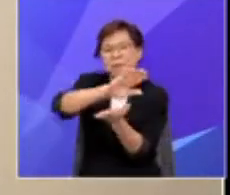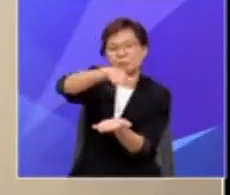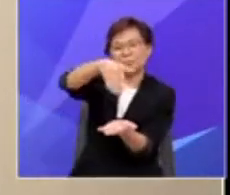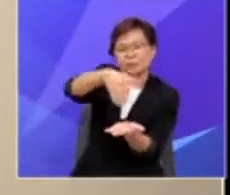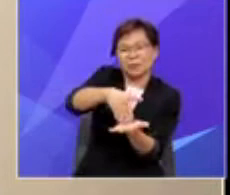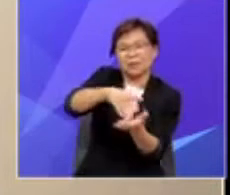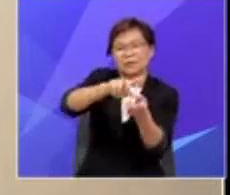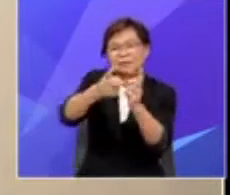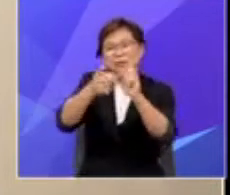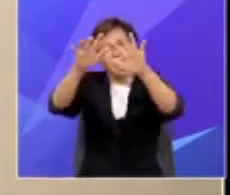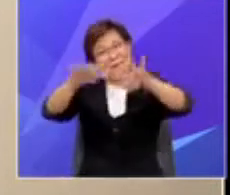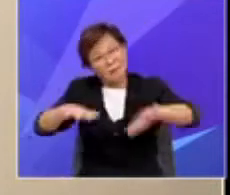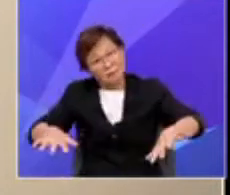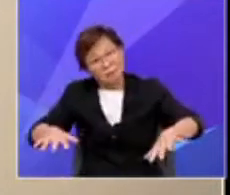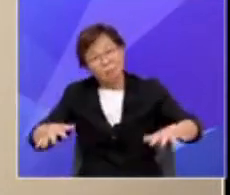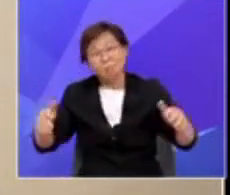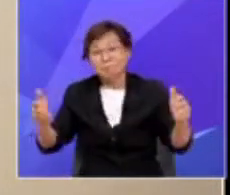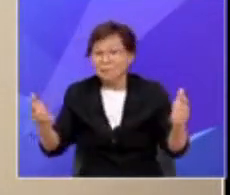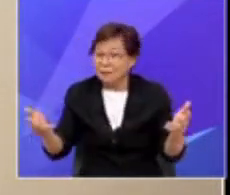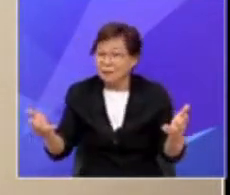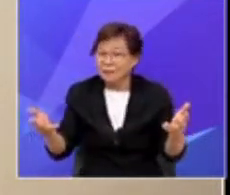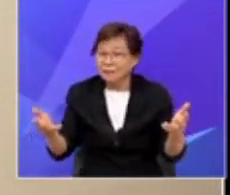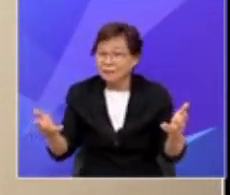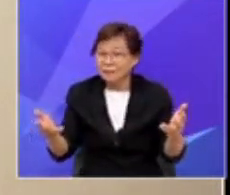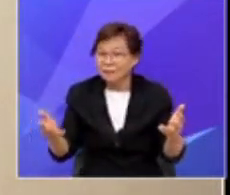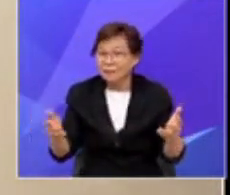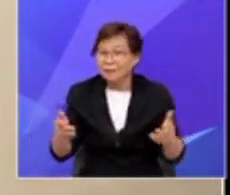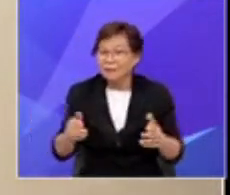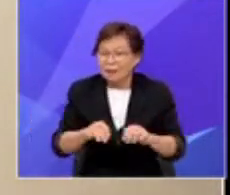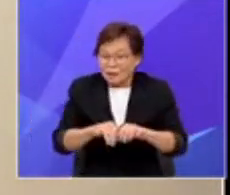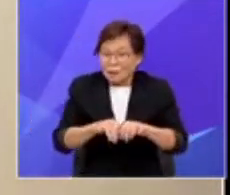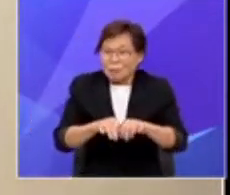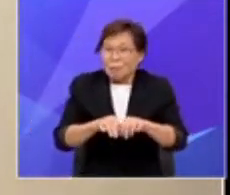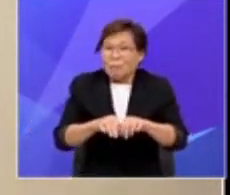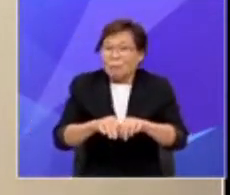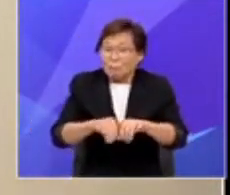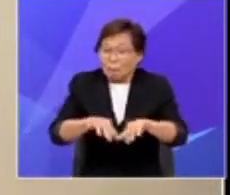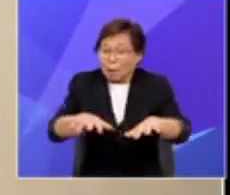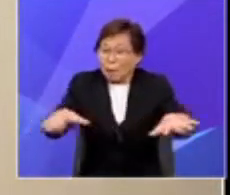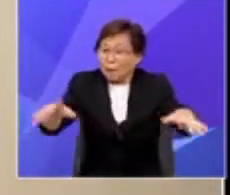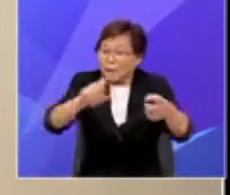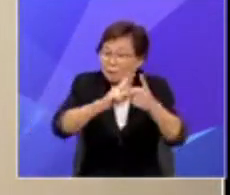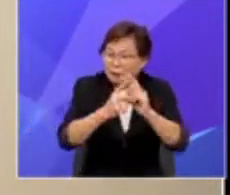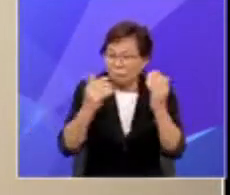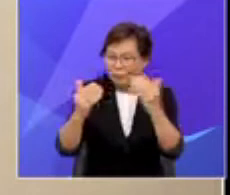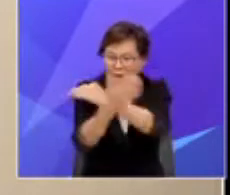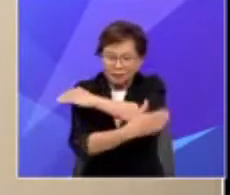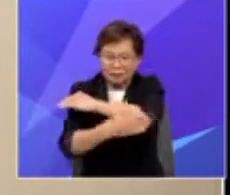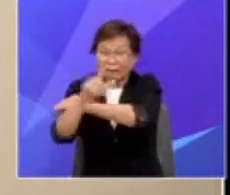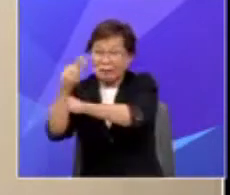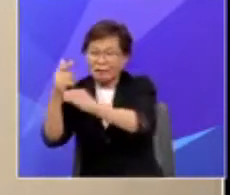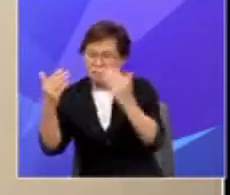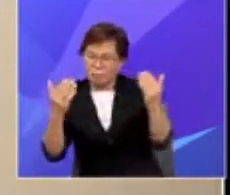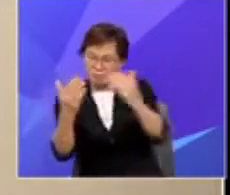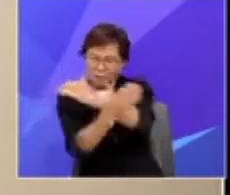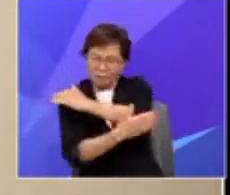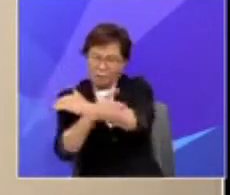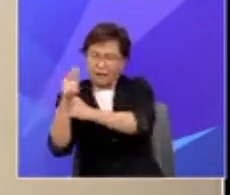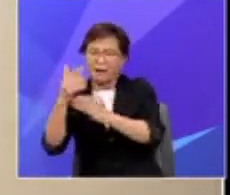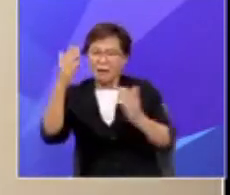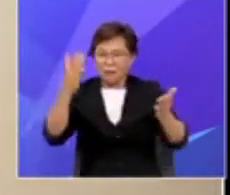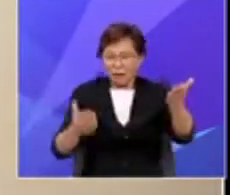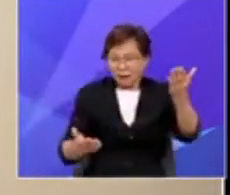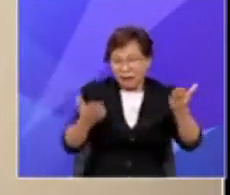jika ASEAN jadi enggak rezeki perkembangan distro berbanding dengan negara lain kalau kita bandingkan